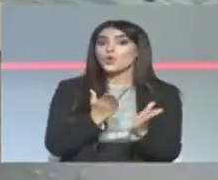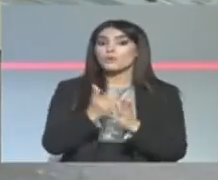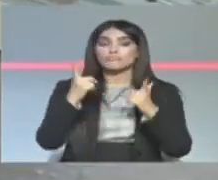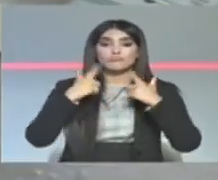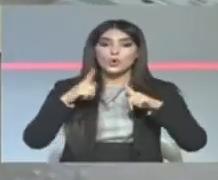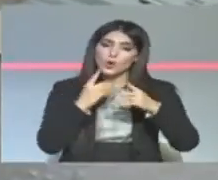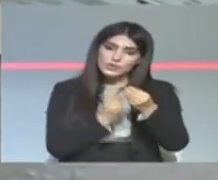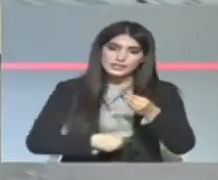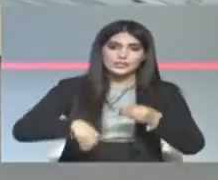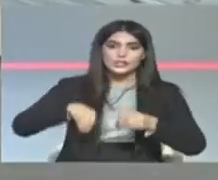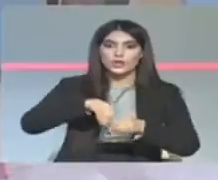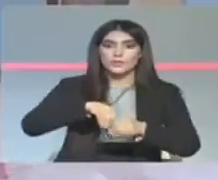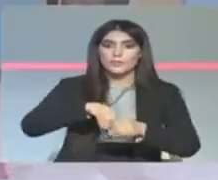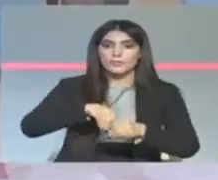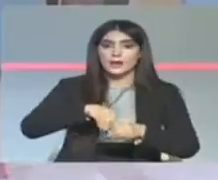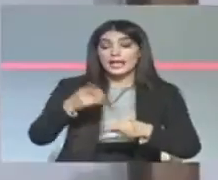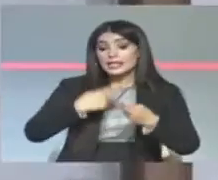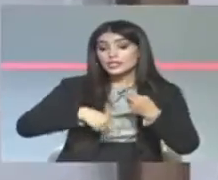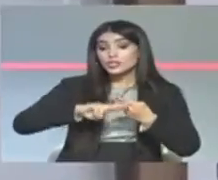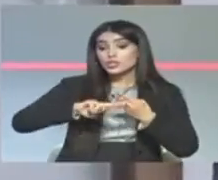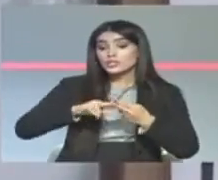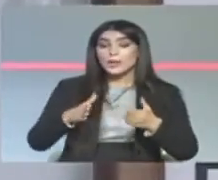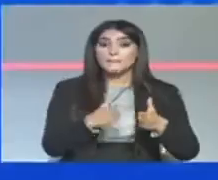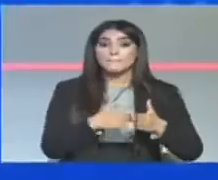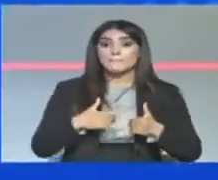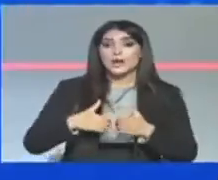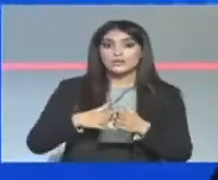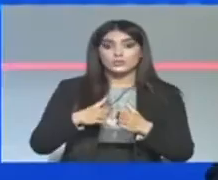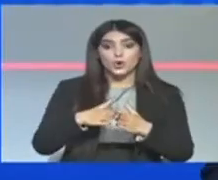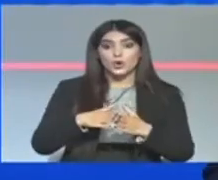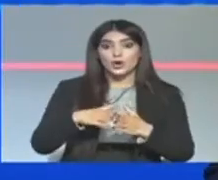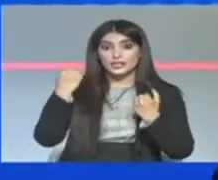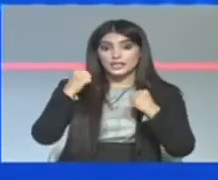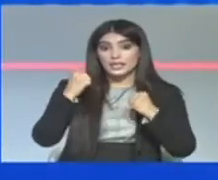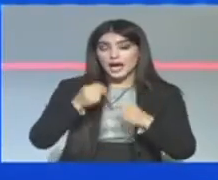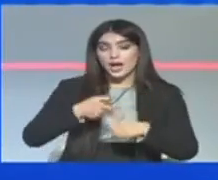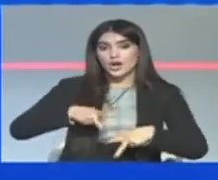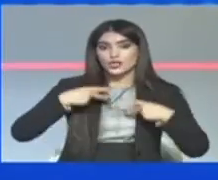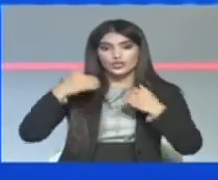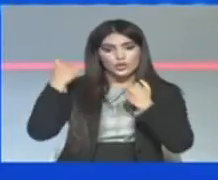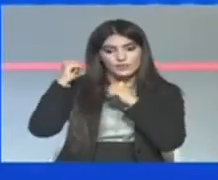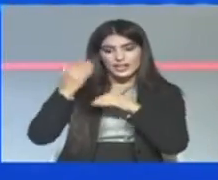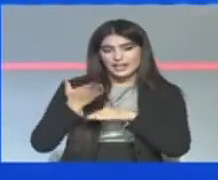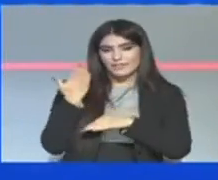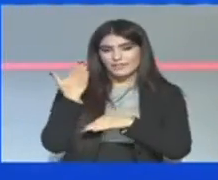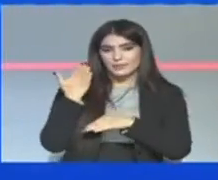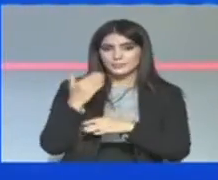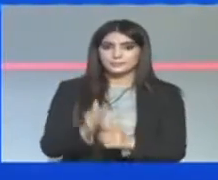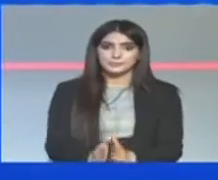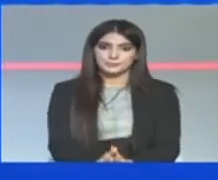الاضافيه استجابه لمطالب حراك شهدته الجزائر مؤخرا